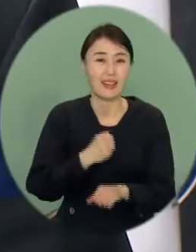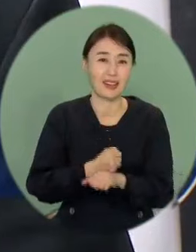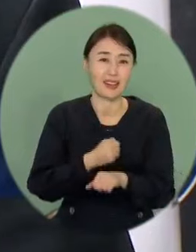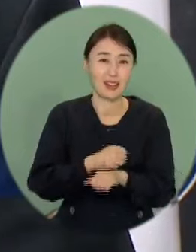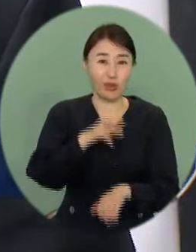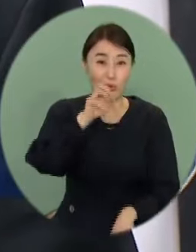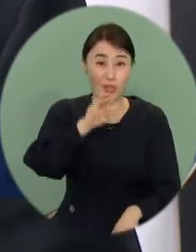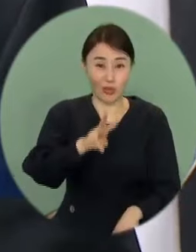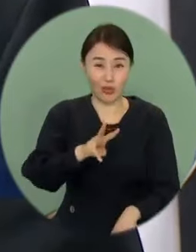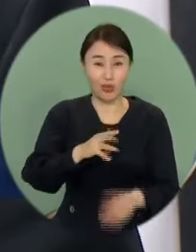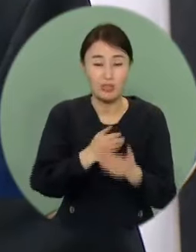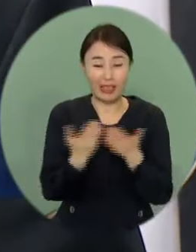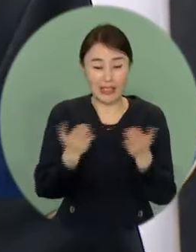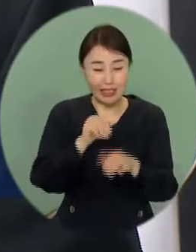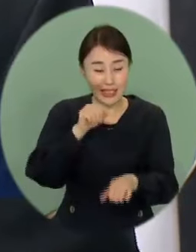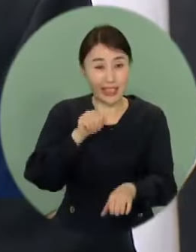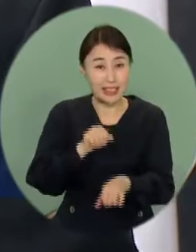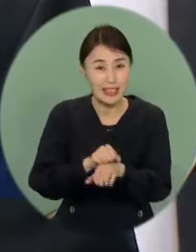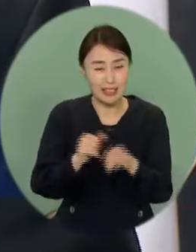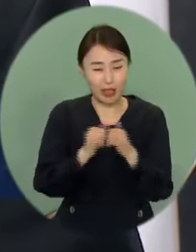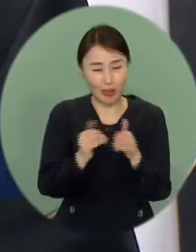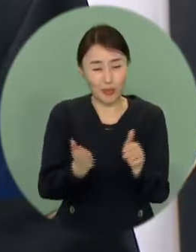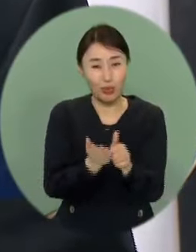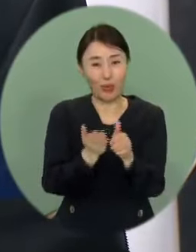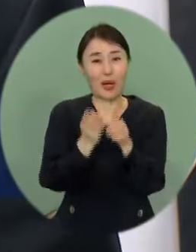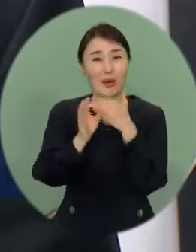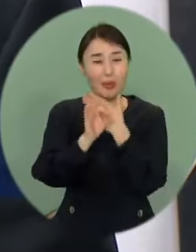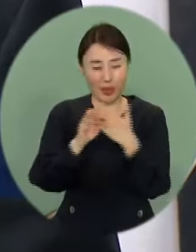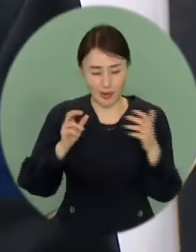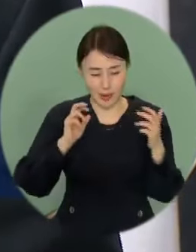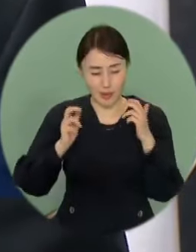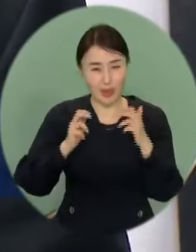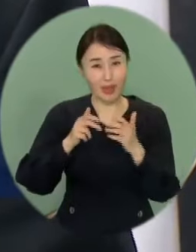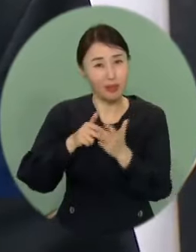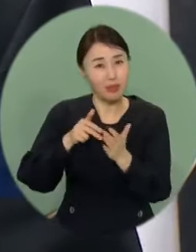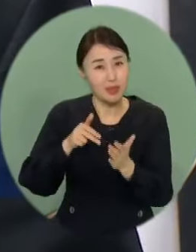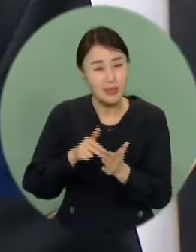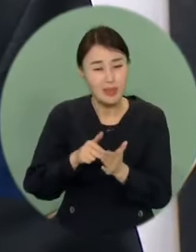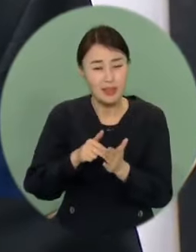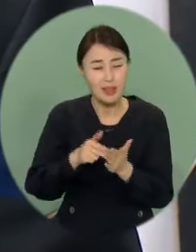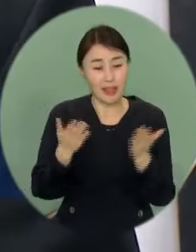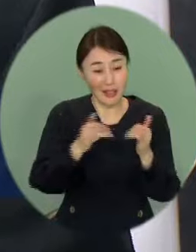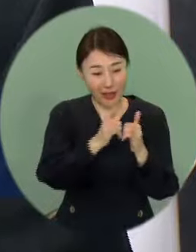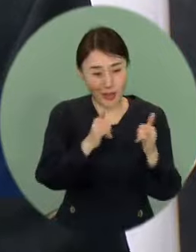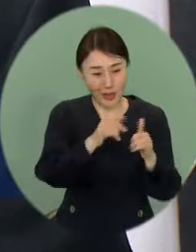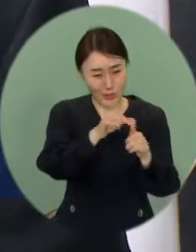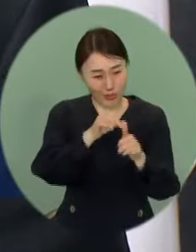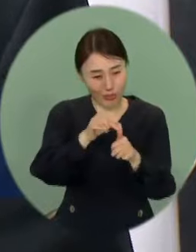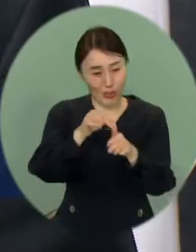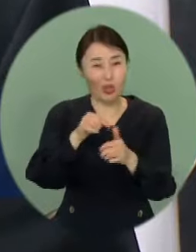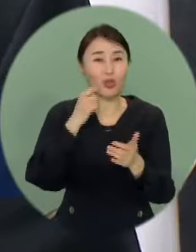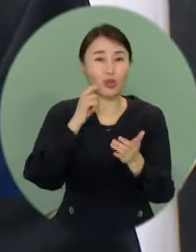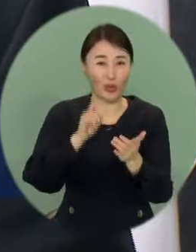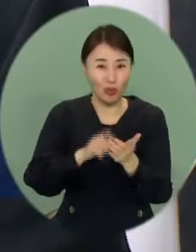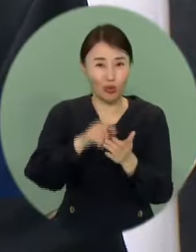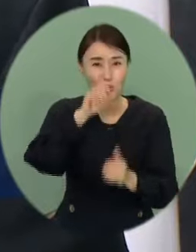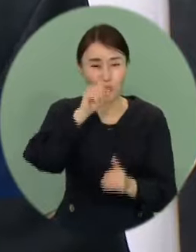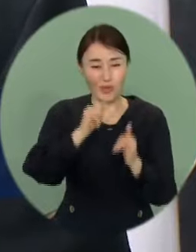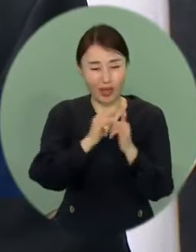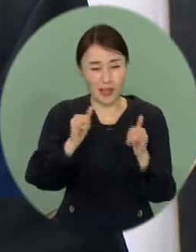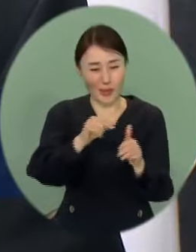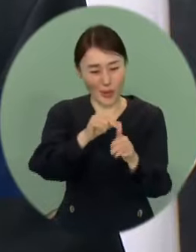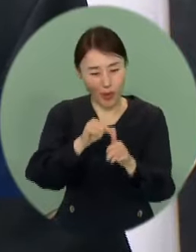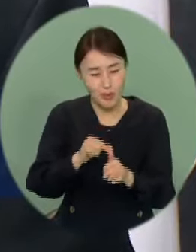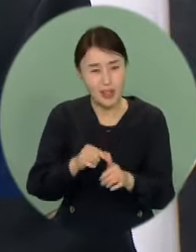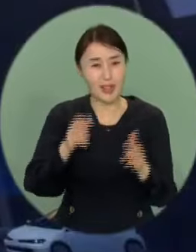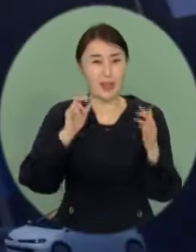실무형 인재들이 많이 양성이 되면은 어 기업들 입장에서는 그만큼 뽑을 수 있는 인력들이 많아지고 어 좋은 인력들이 공급이 되면은 기업들도